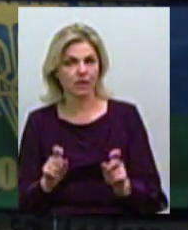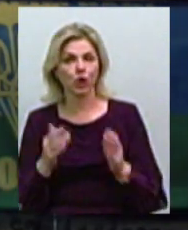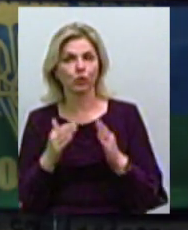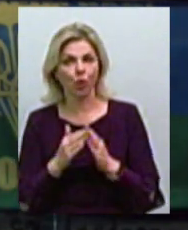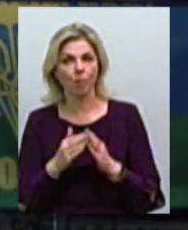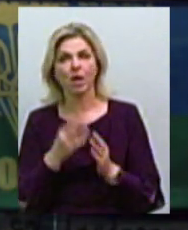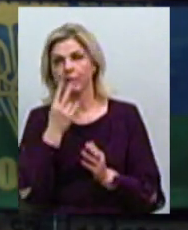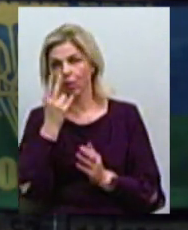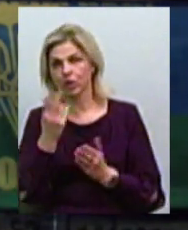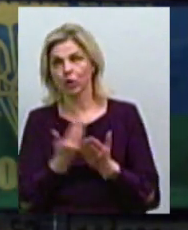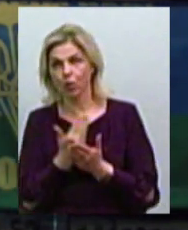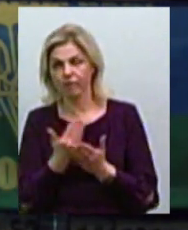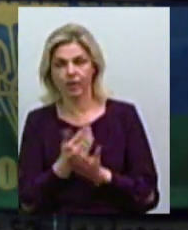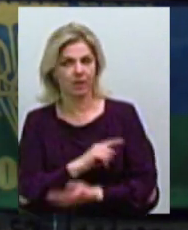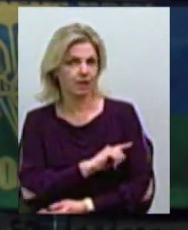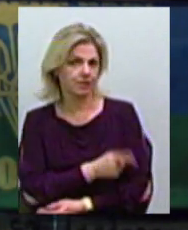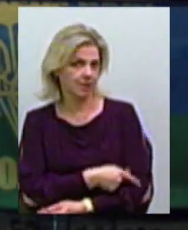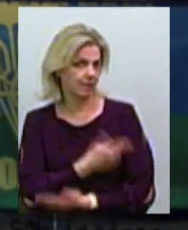було сил просто.